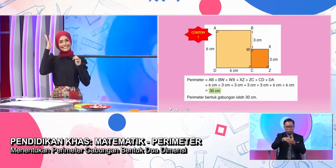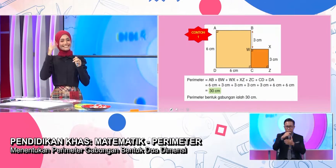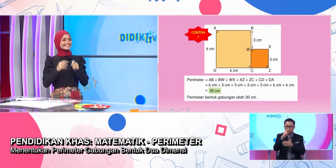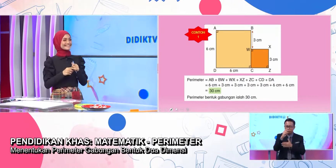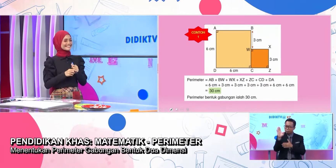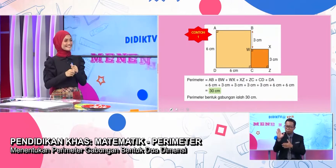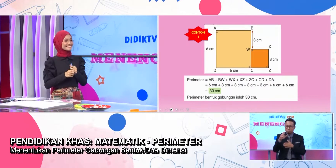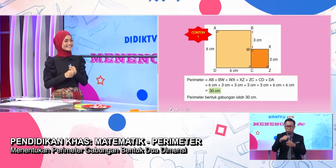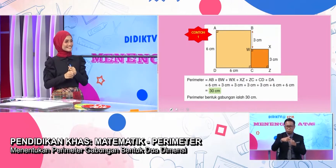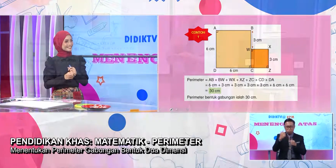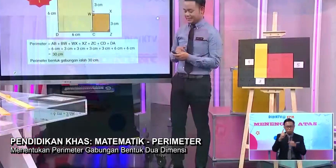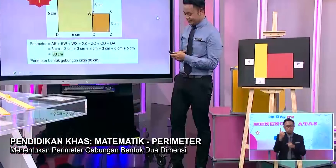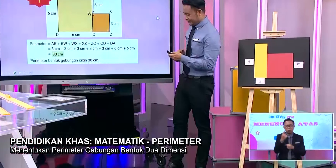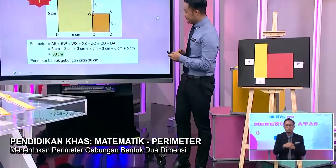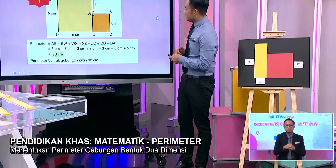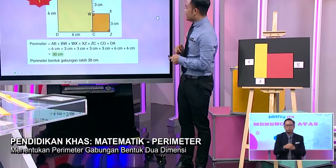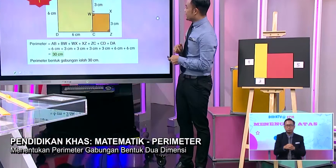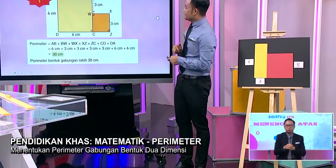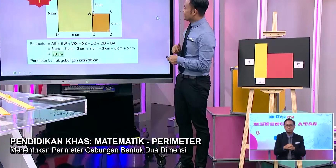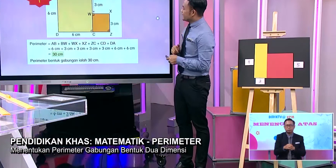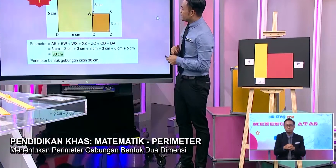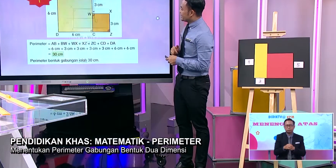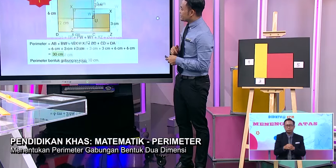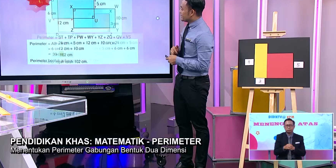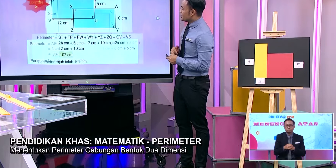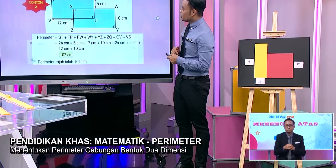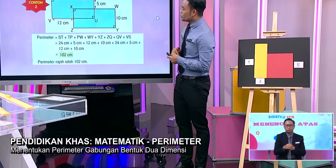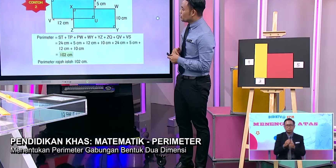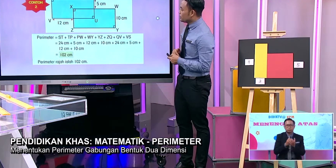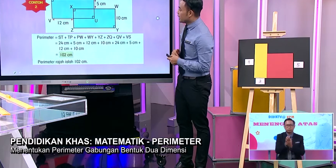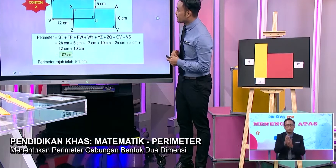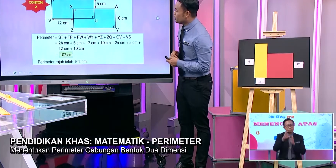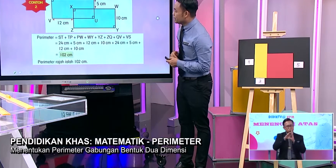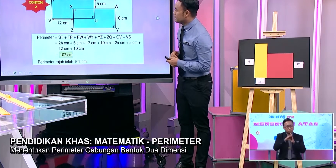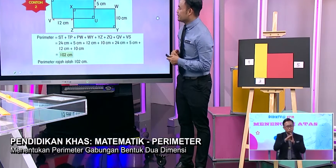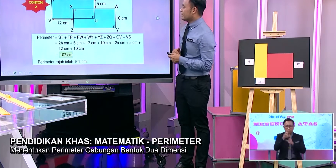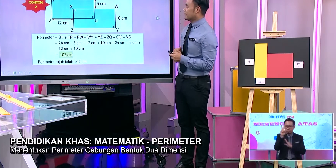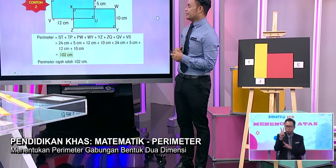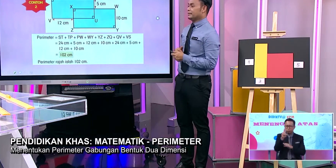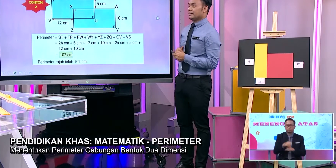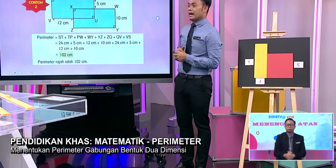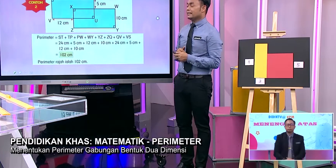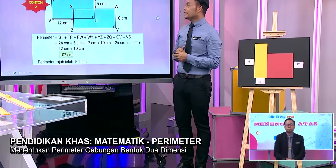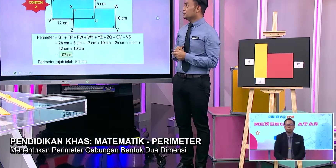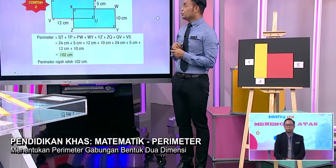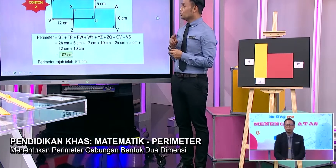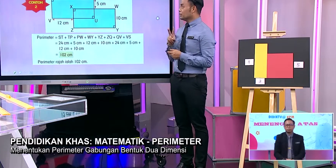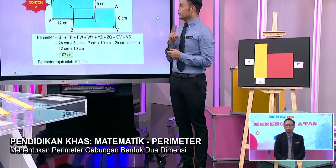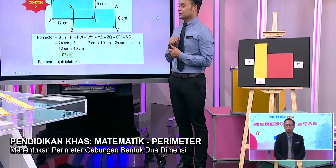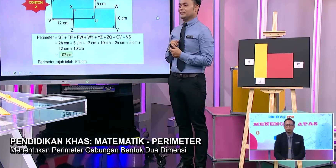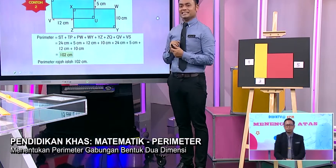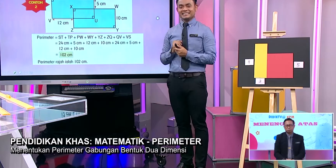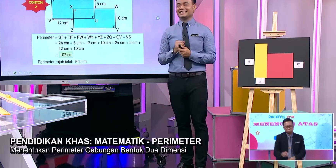oke begitu ya tadi untuk bentuk gabungan May oke terus karena contoh yang kedua Muha nampak macam